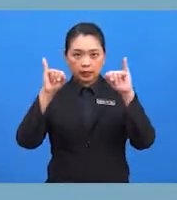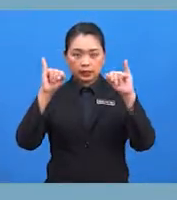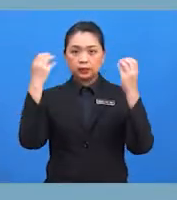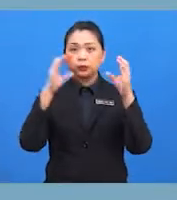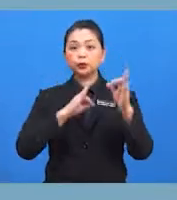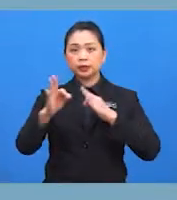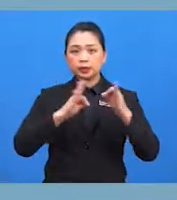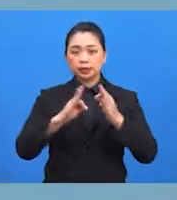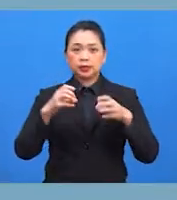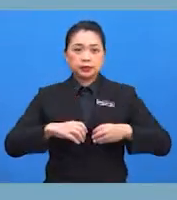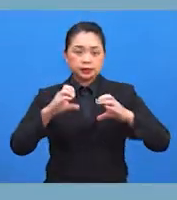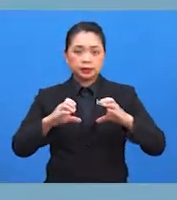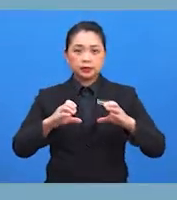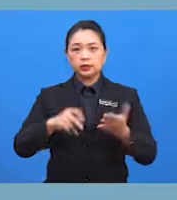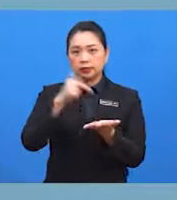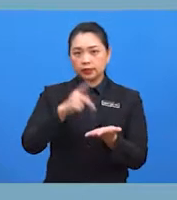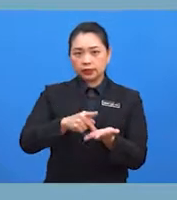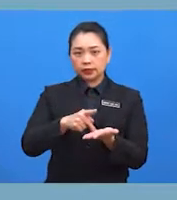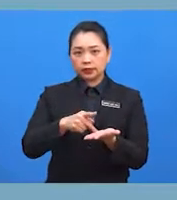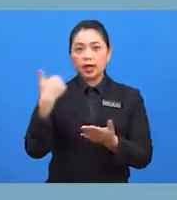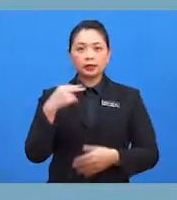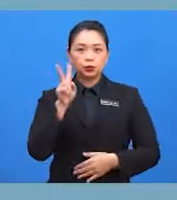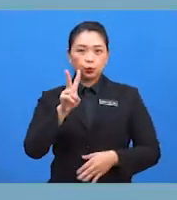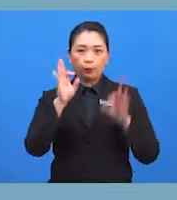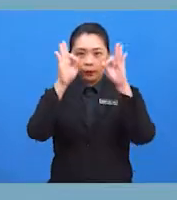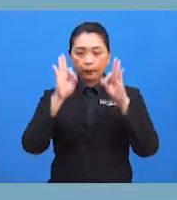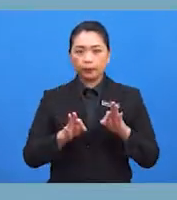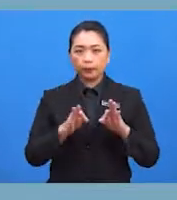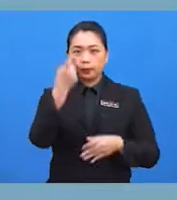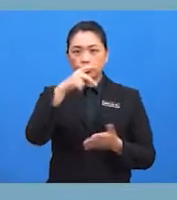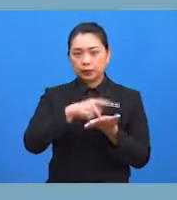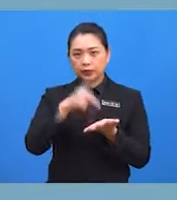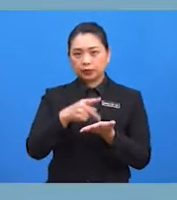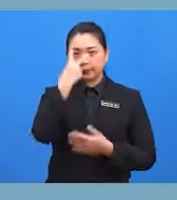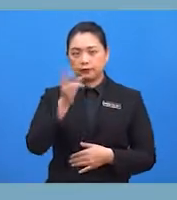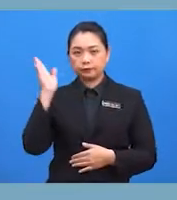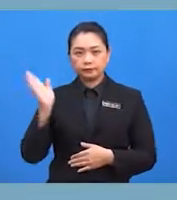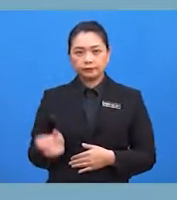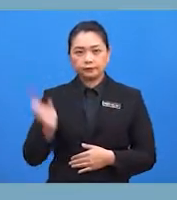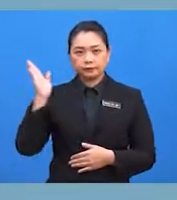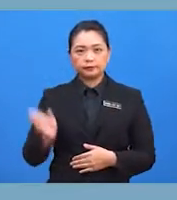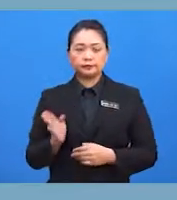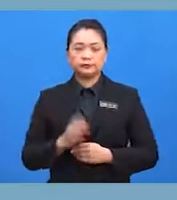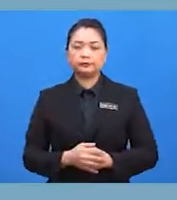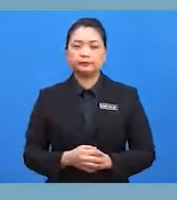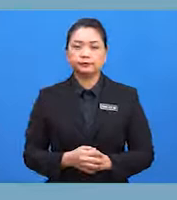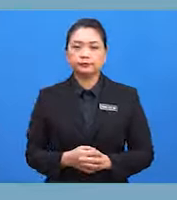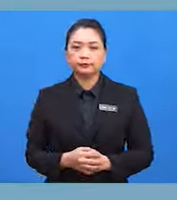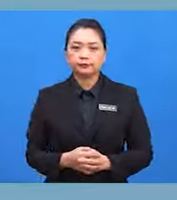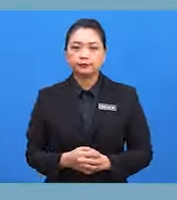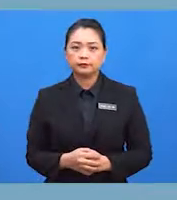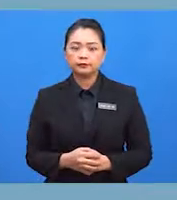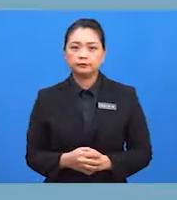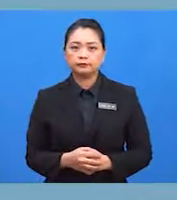kadar pengangguran. Jadi kita ada gunakan dua formula di situ. Formula yang pertama, kadar pengangguran. Jika kita ada jumlah penganggur